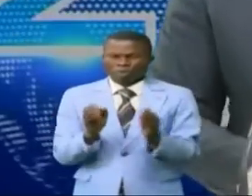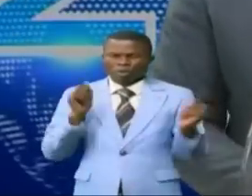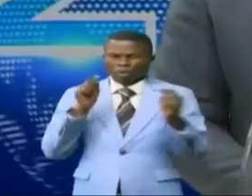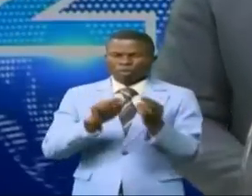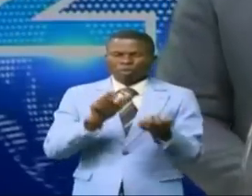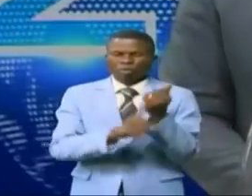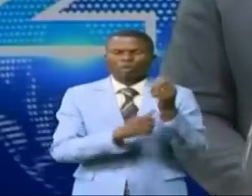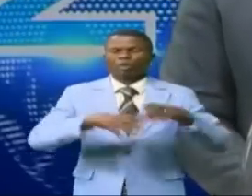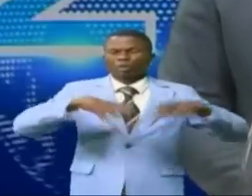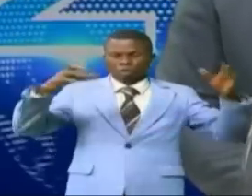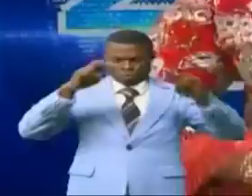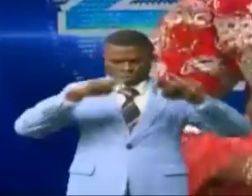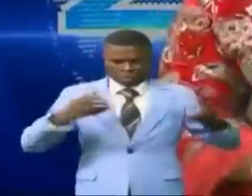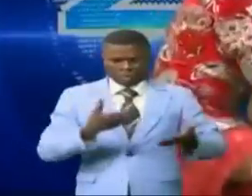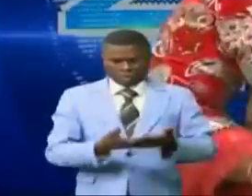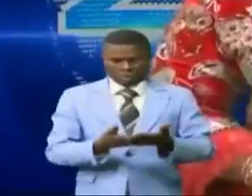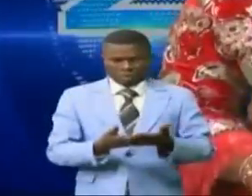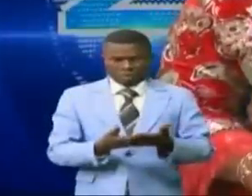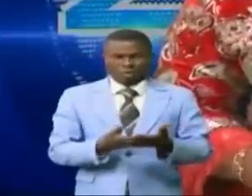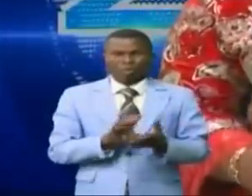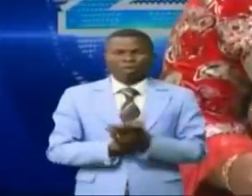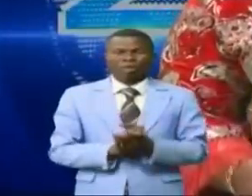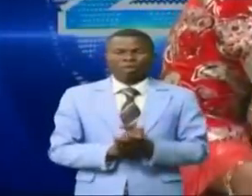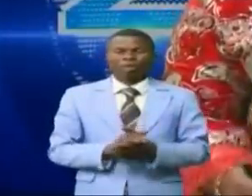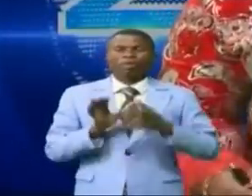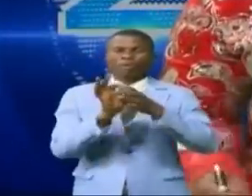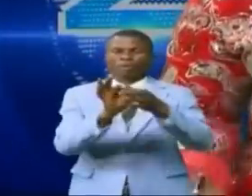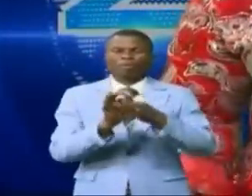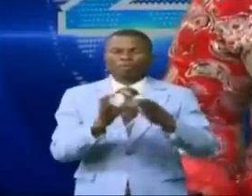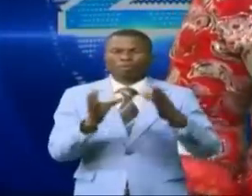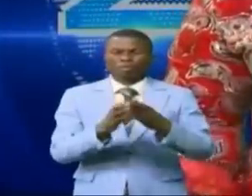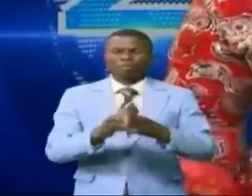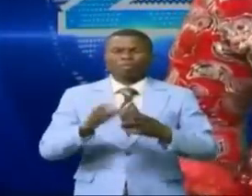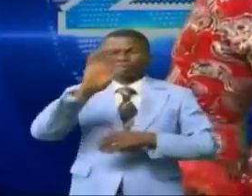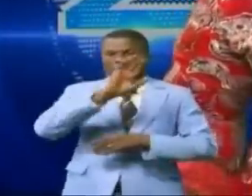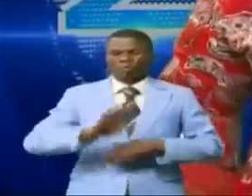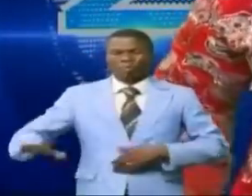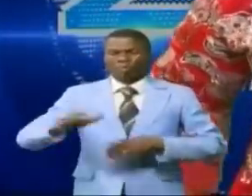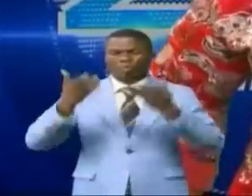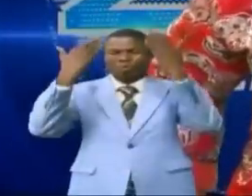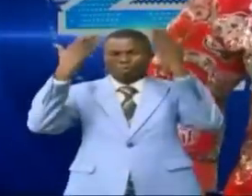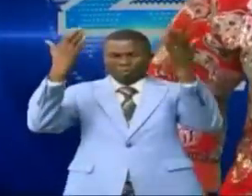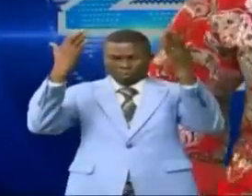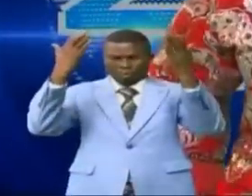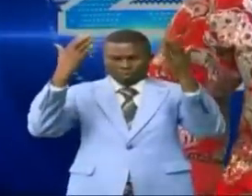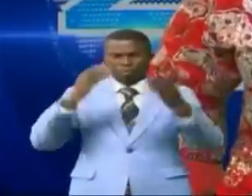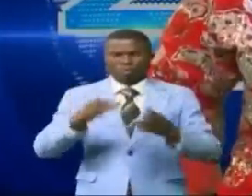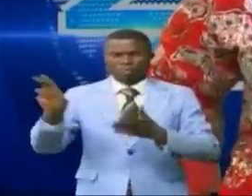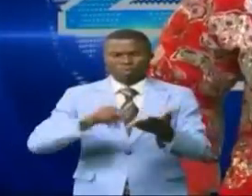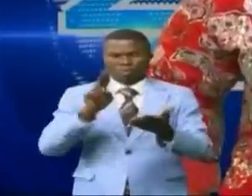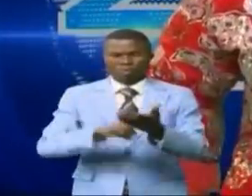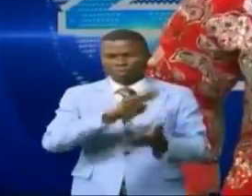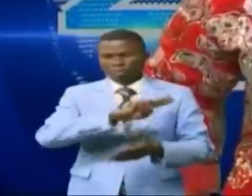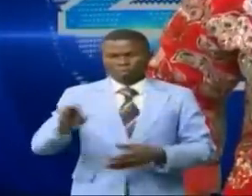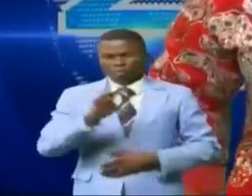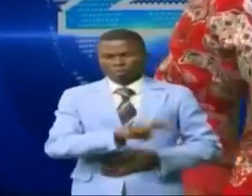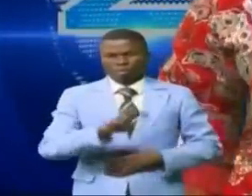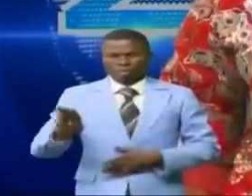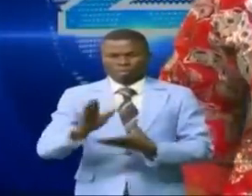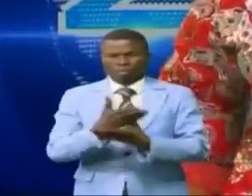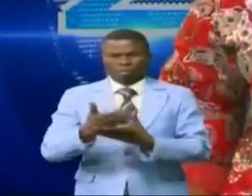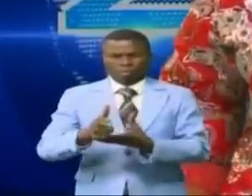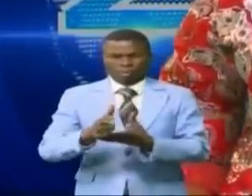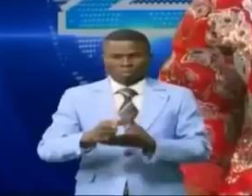pour faire de la recherche. Justement, pendant de la collaboration avec la Zambie, nous savons que cela a été signé en 2022 entre